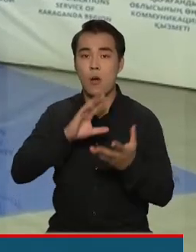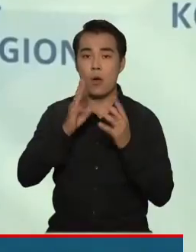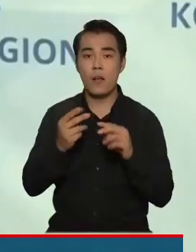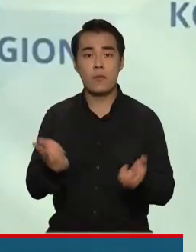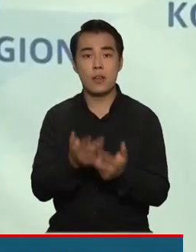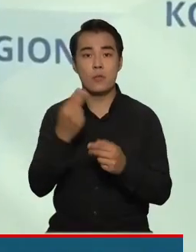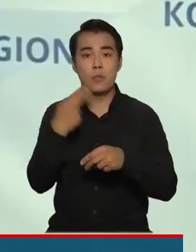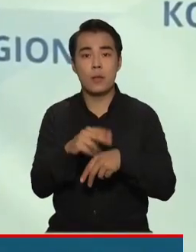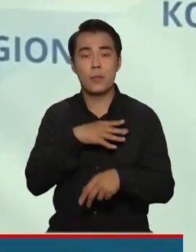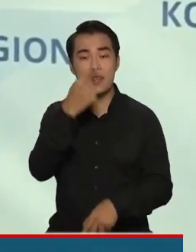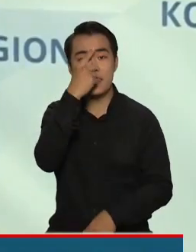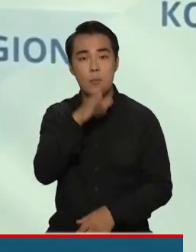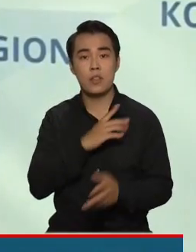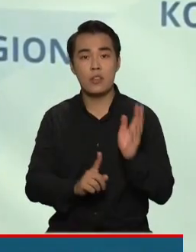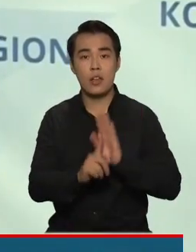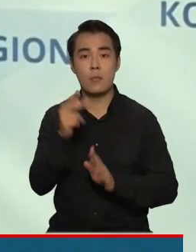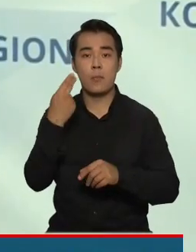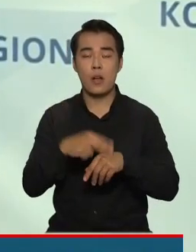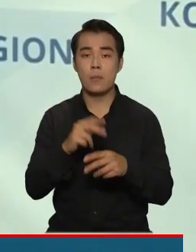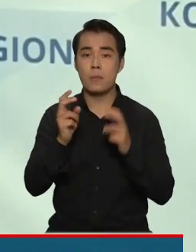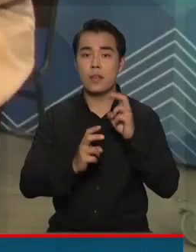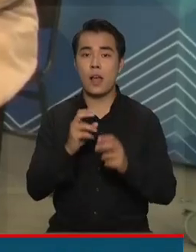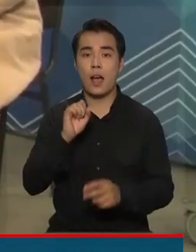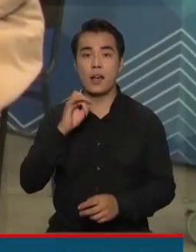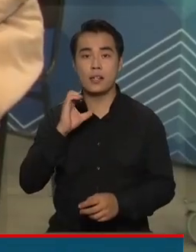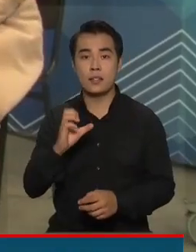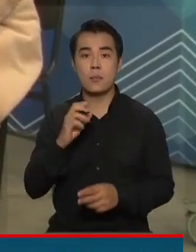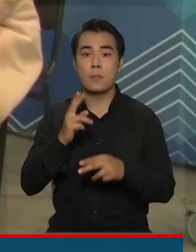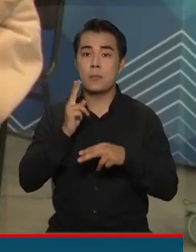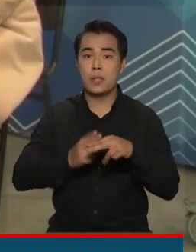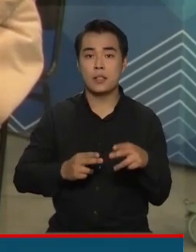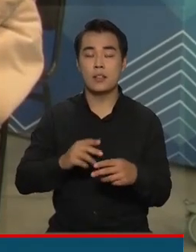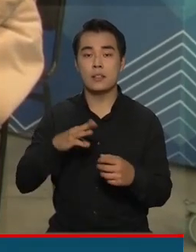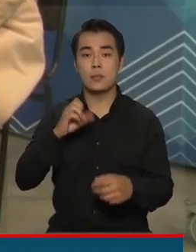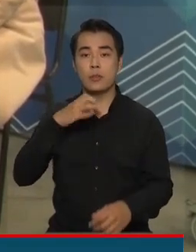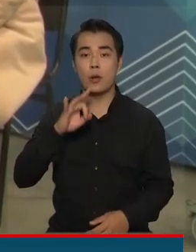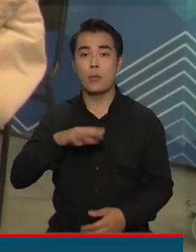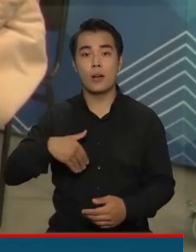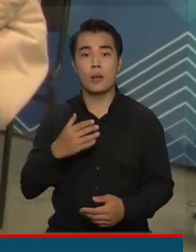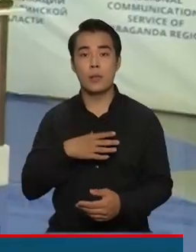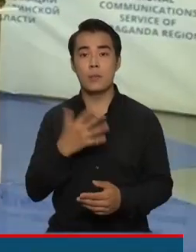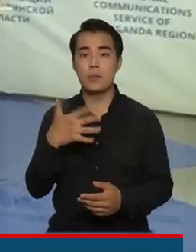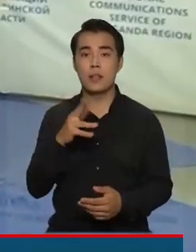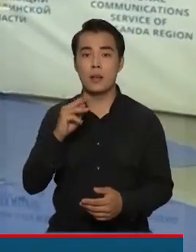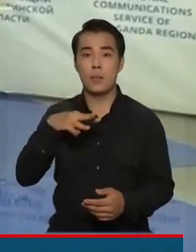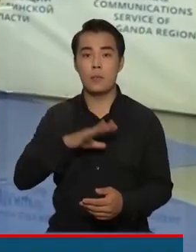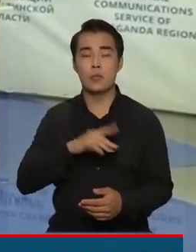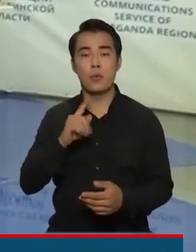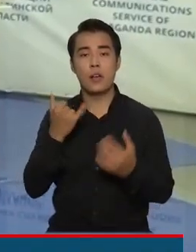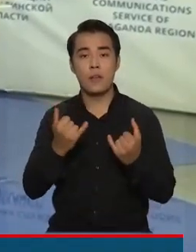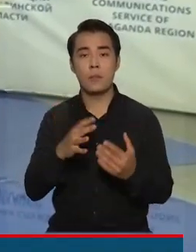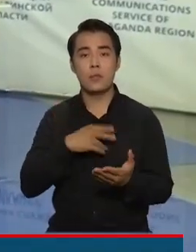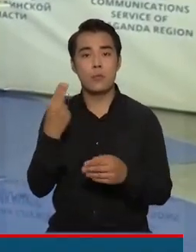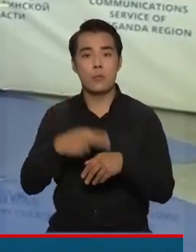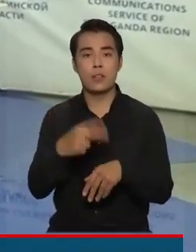была закуплена в Индии. Изначально приобрести для предприятия ArcelorMittal Темиртау хотели порядка 50 километров, но в реальности